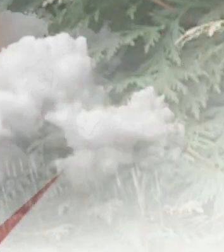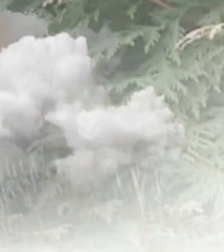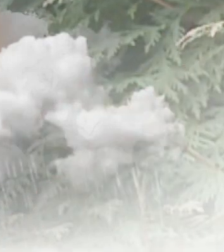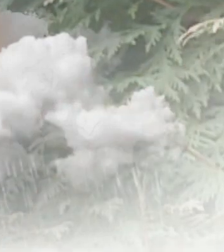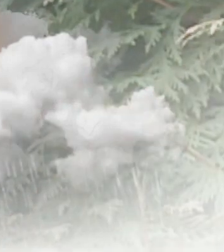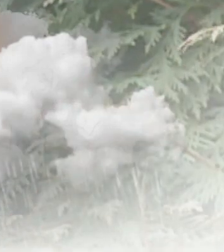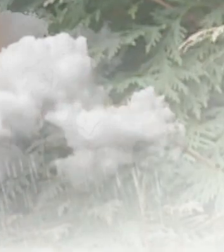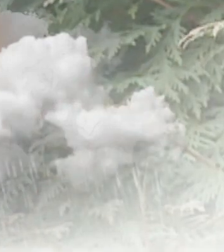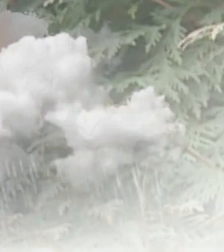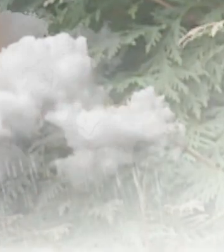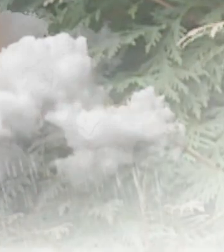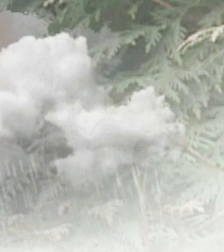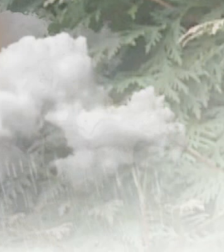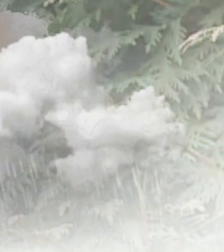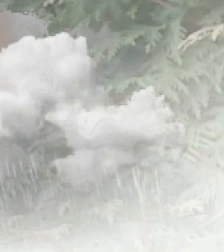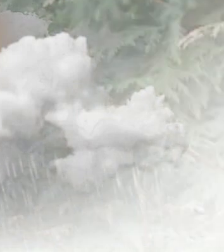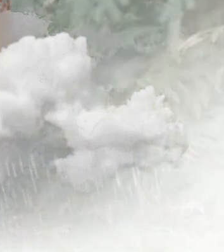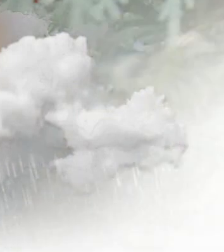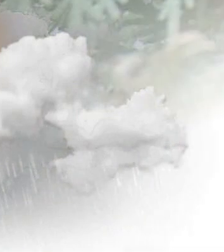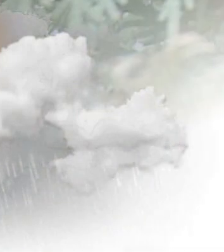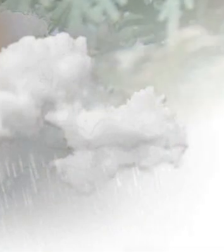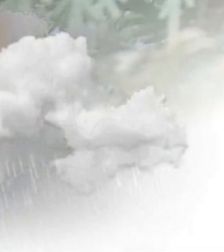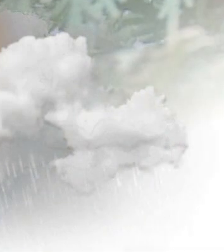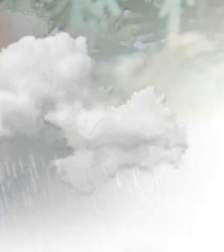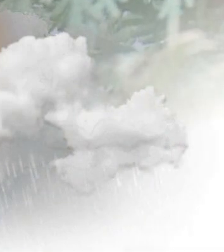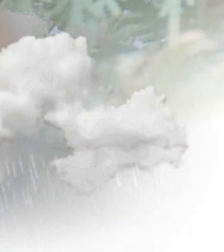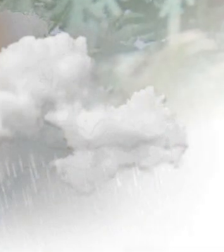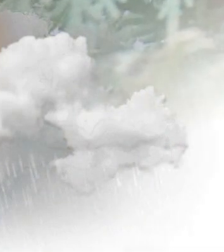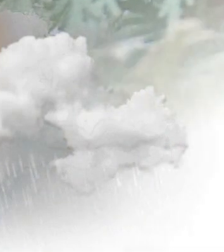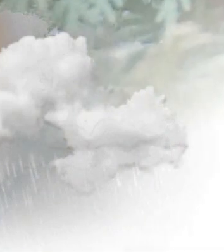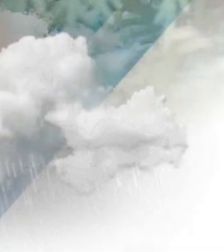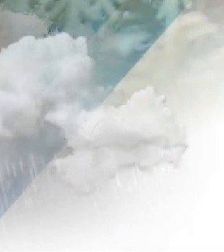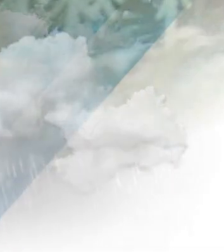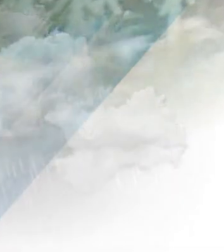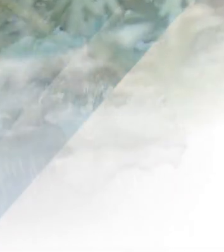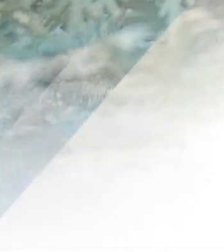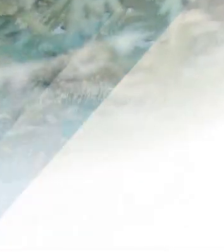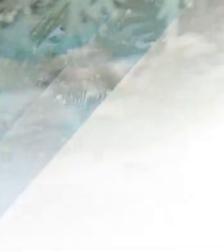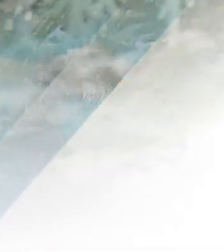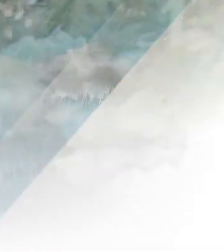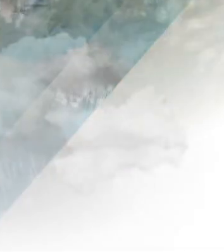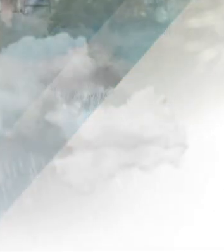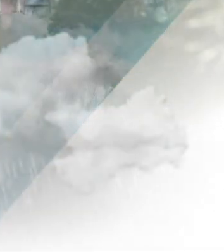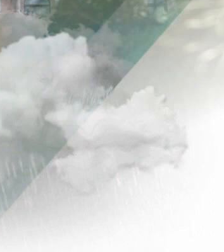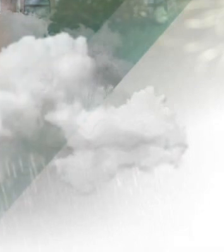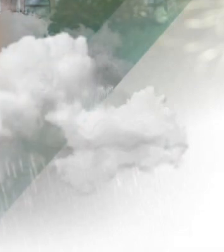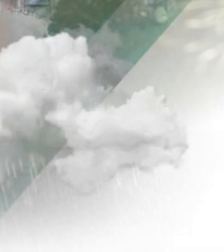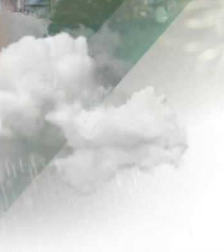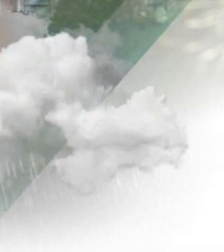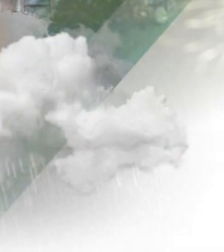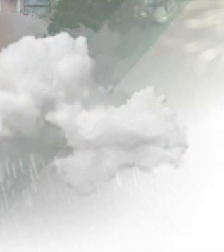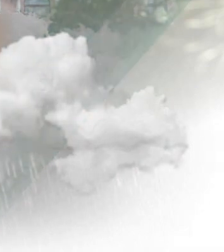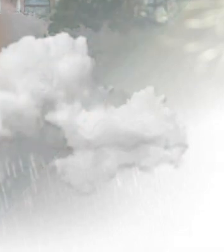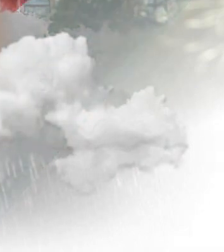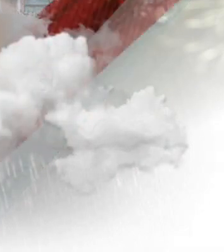Пахмурна, невялікі дождж. Вецер паўднёва-заходні 3-7 метраў за секунду. У мастах будзе